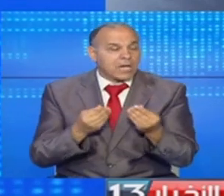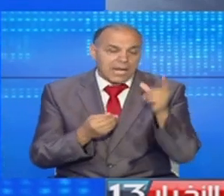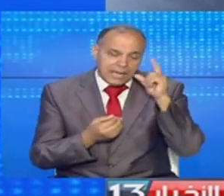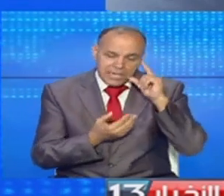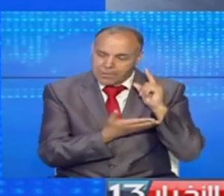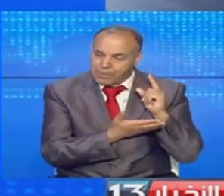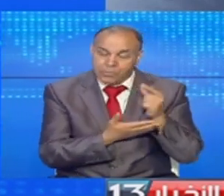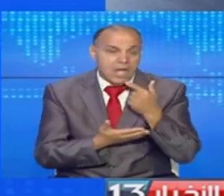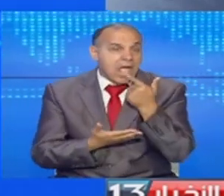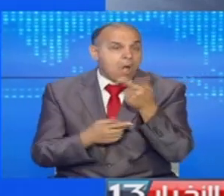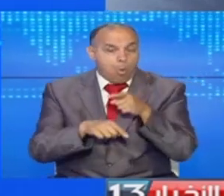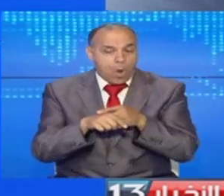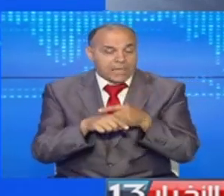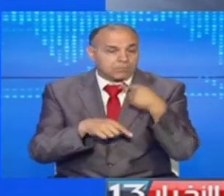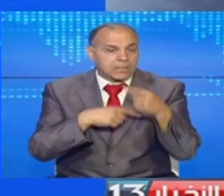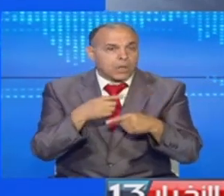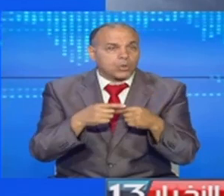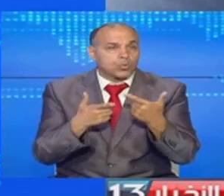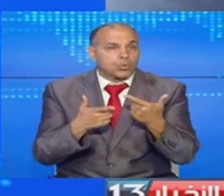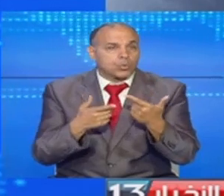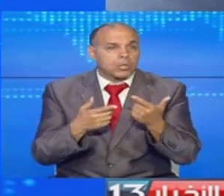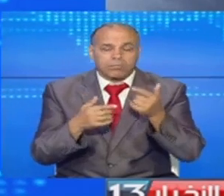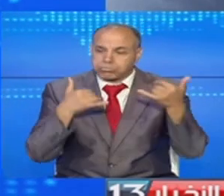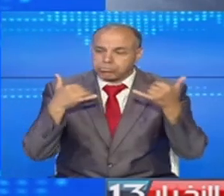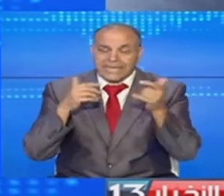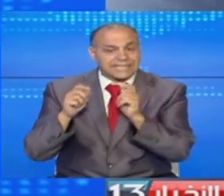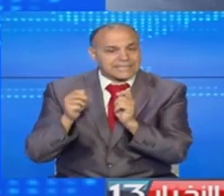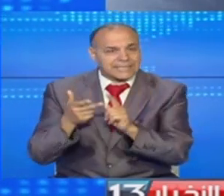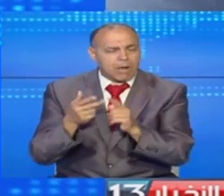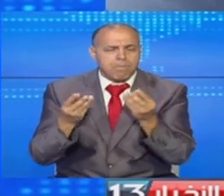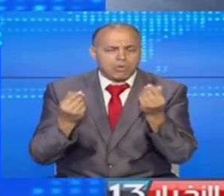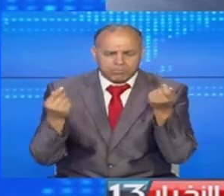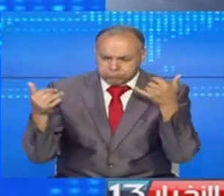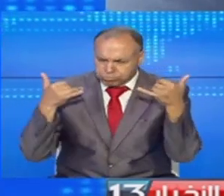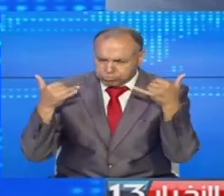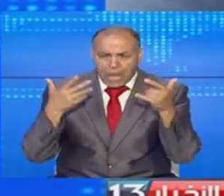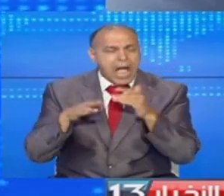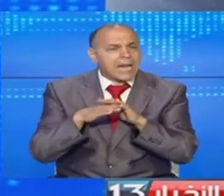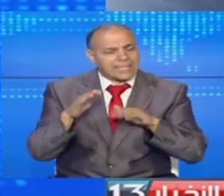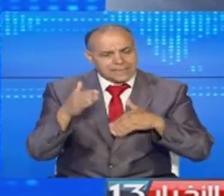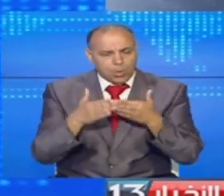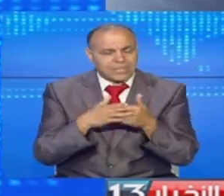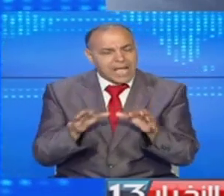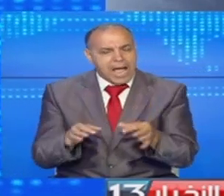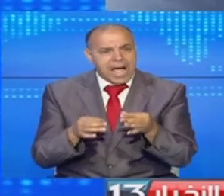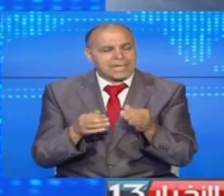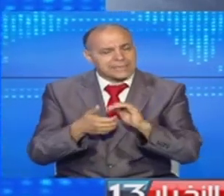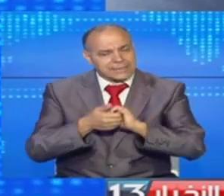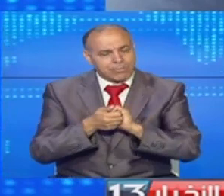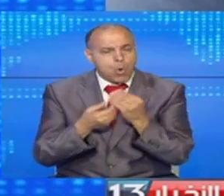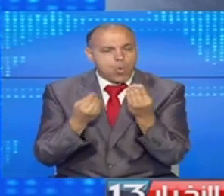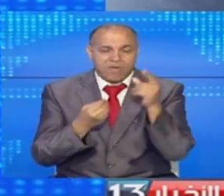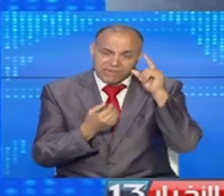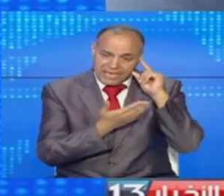ليبيا، ففي وقت تتواصل فيه الاتصالات الدبلوماسية مكثفة من أجل التوصل إلى حل سلمي في